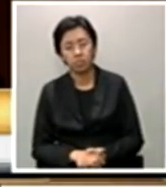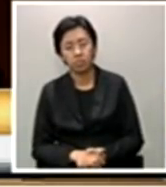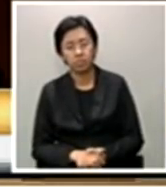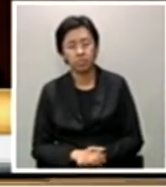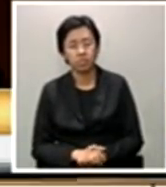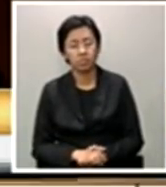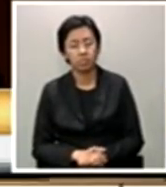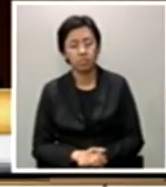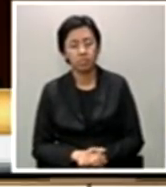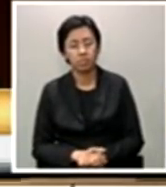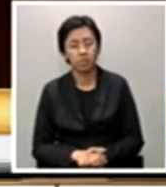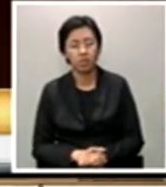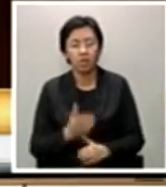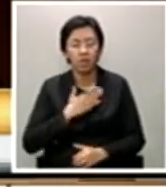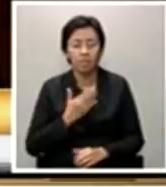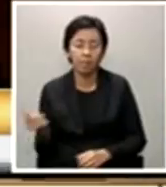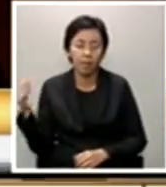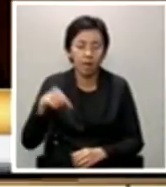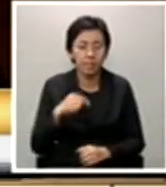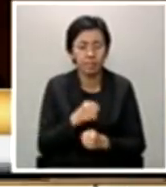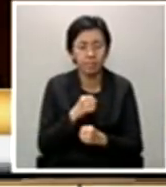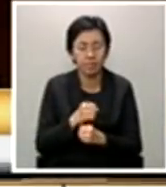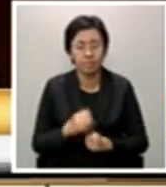พย์ผมเข้ามาตอนนั้นเนี่ย